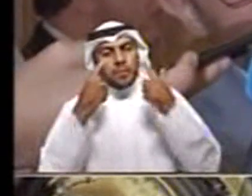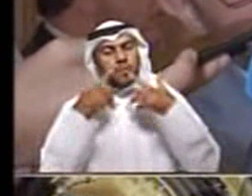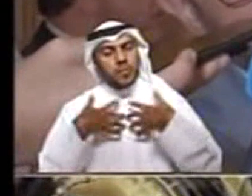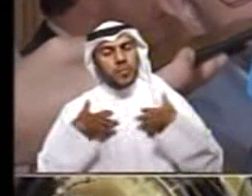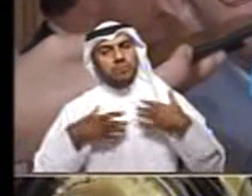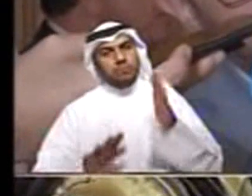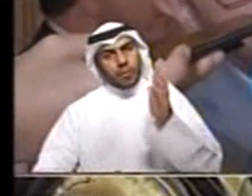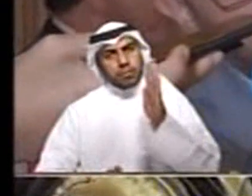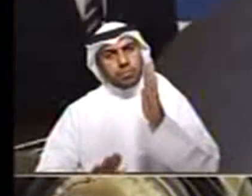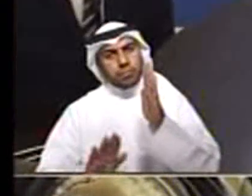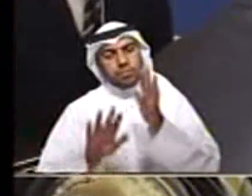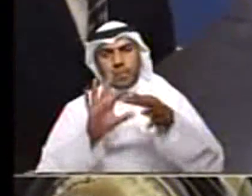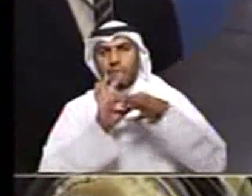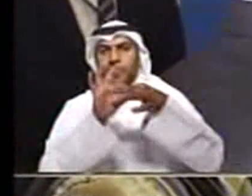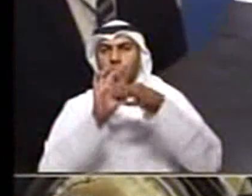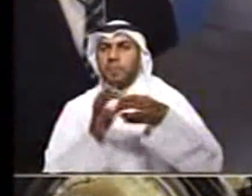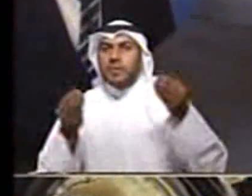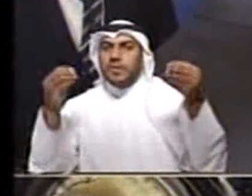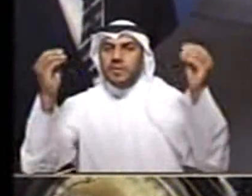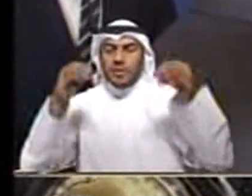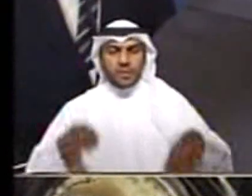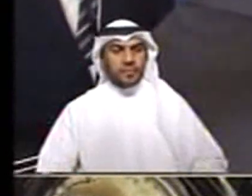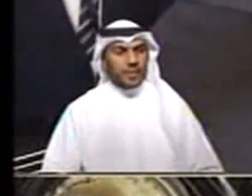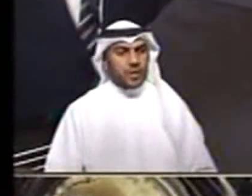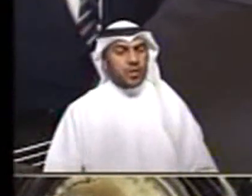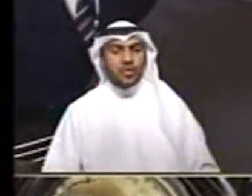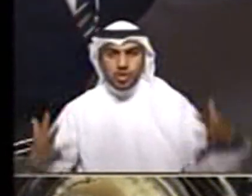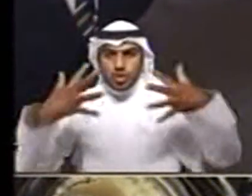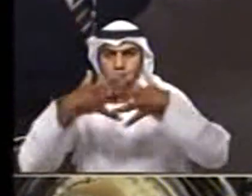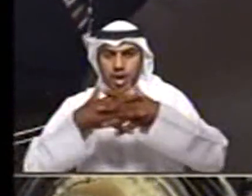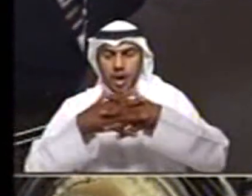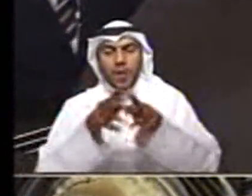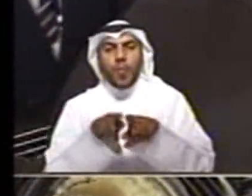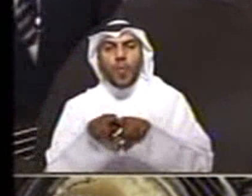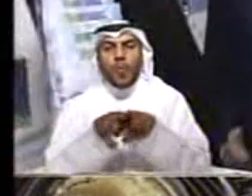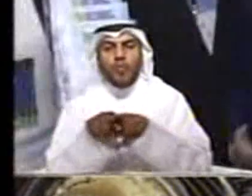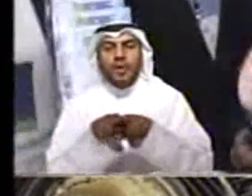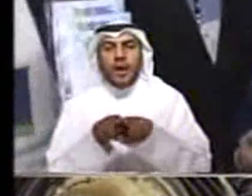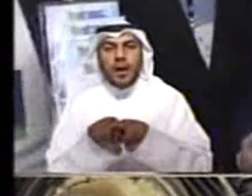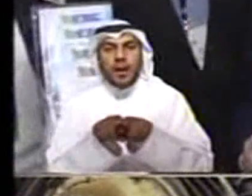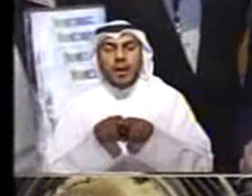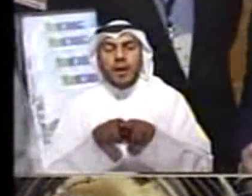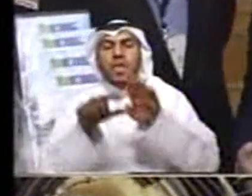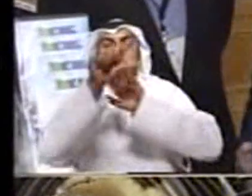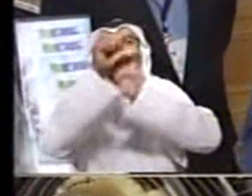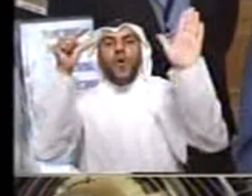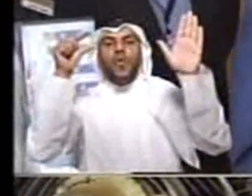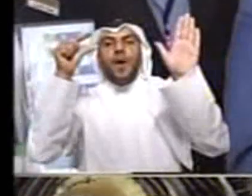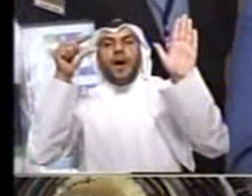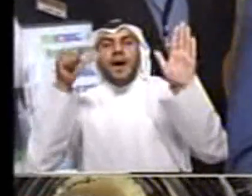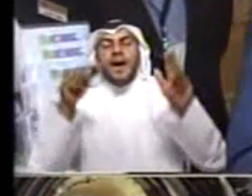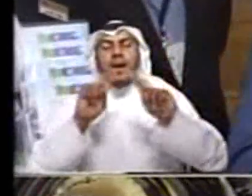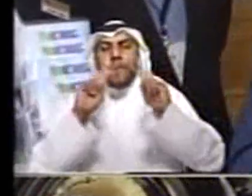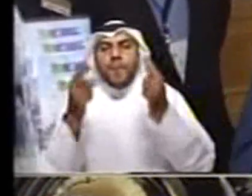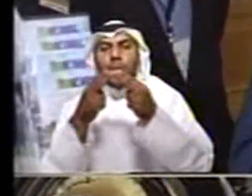العلاقات الثنائية بين البلدين. شركاء أشقاء هو شعار الملتقى الذي يهدف لتوسيع قاعدة المصالح